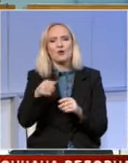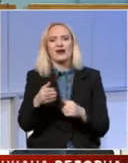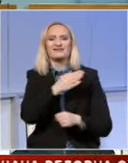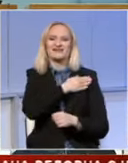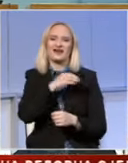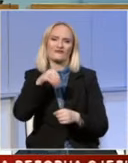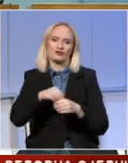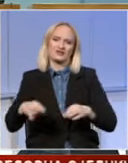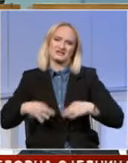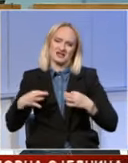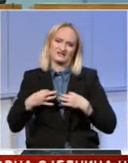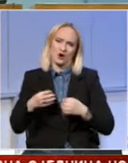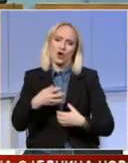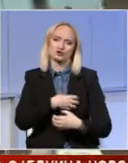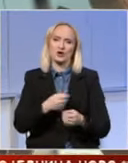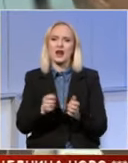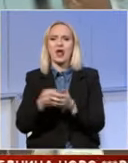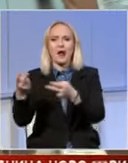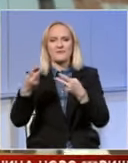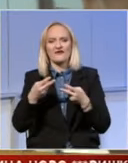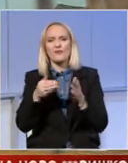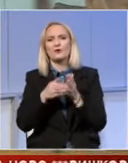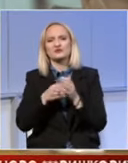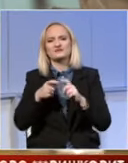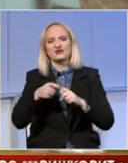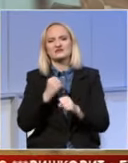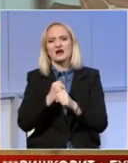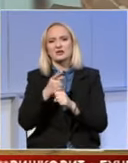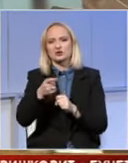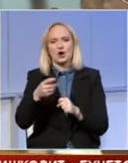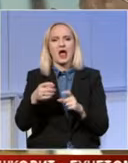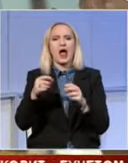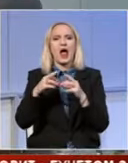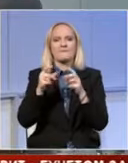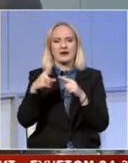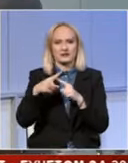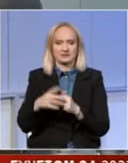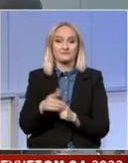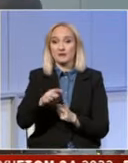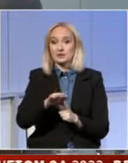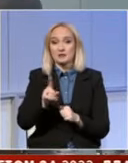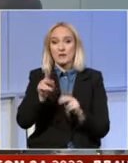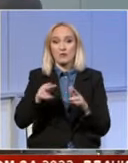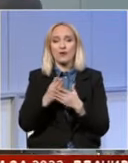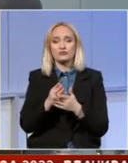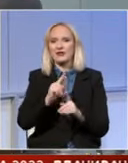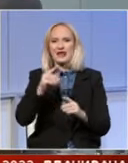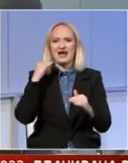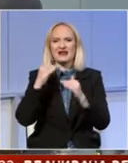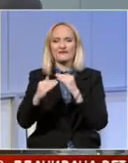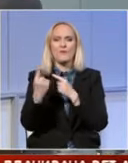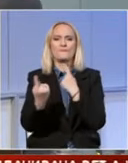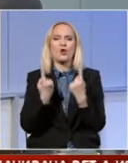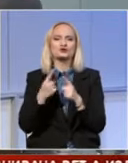Fonda zdravstvenog osiguranja nabavljali procesori neophodni za funkcionisanje tog aparata. Ta djeca ne smiju da budu u neravnopravnom